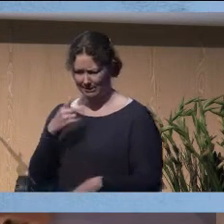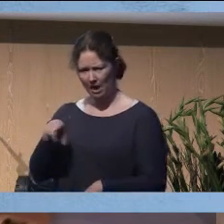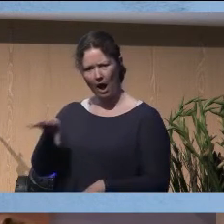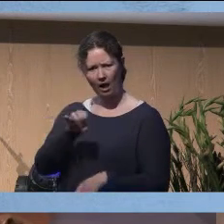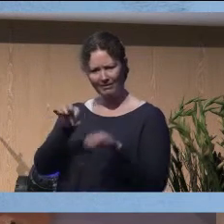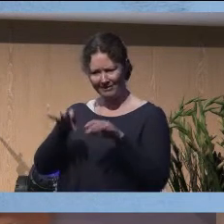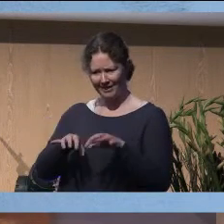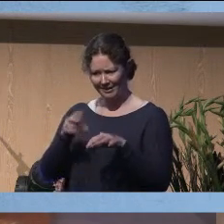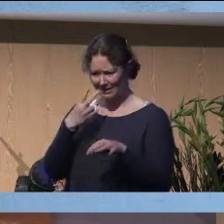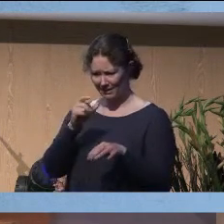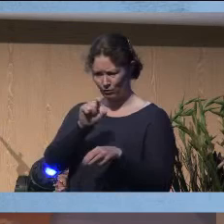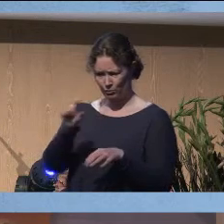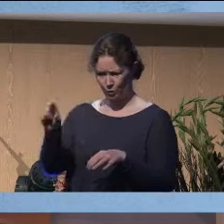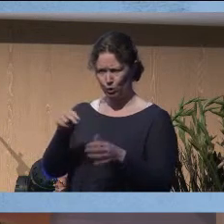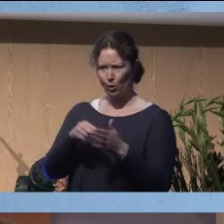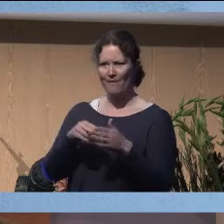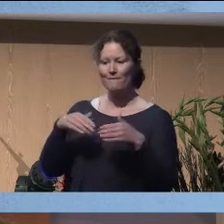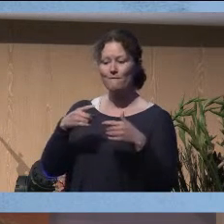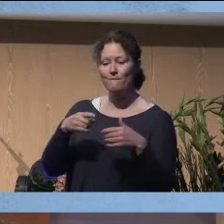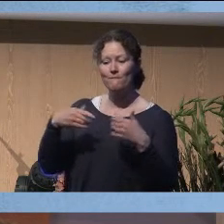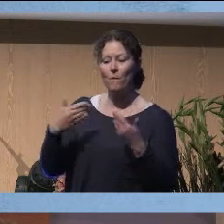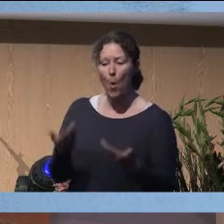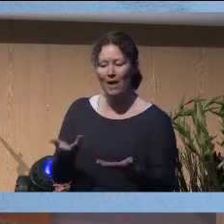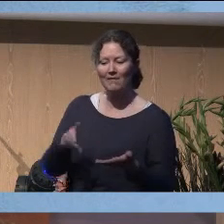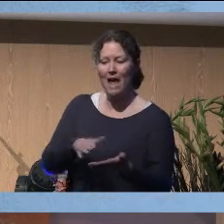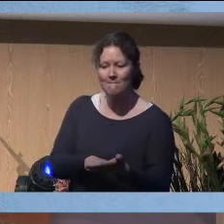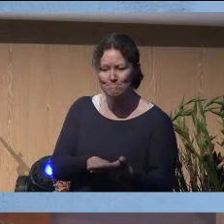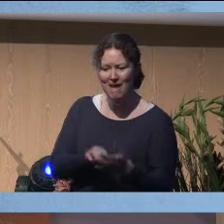dere ser hvor ofte det står får være med.